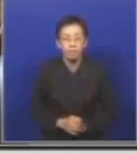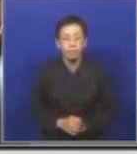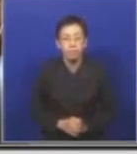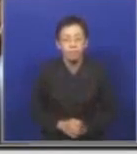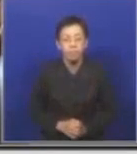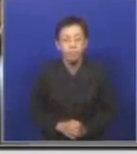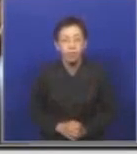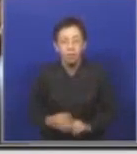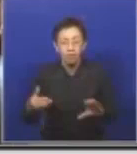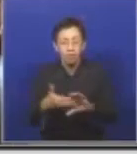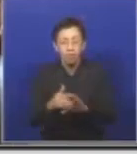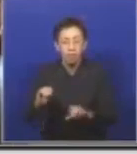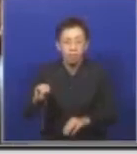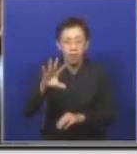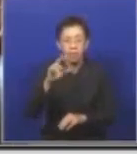ที่ชาร์จหน่อยครับรูปภาพ